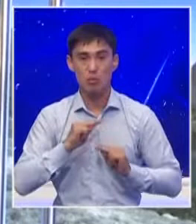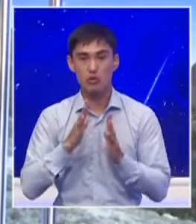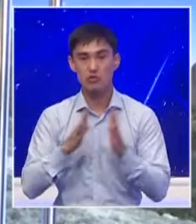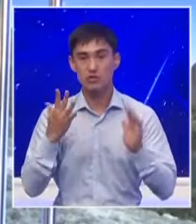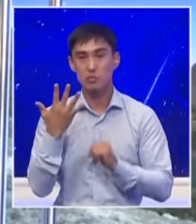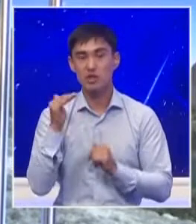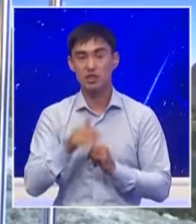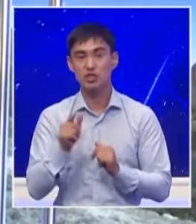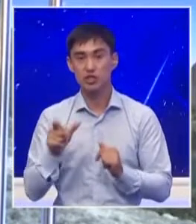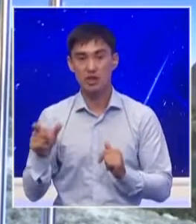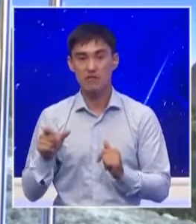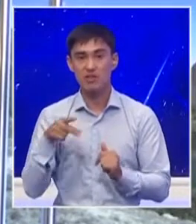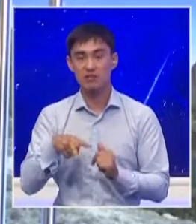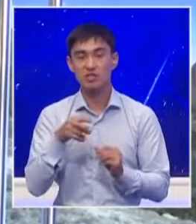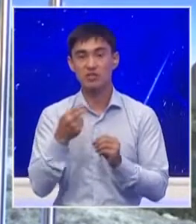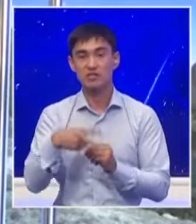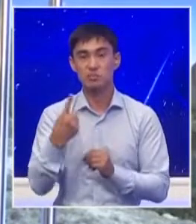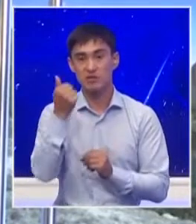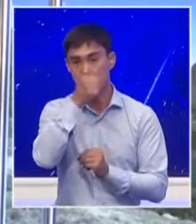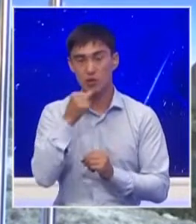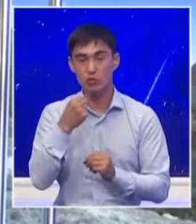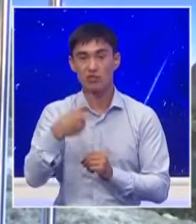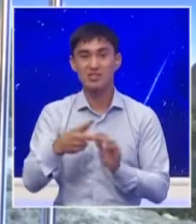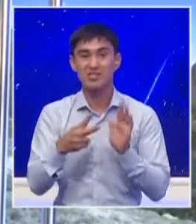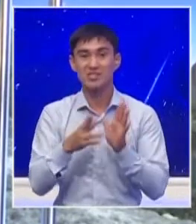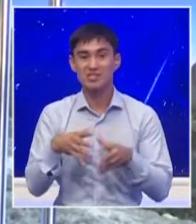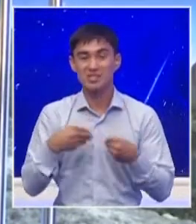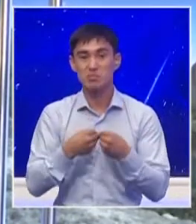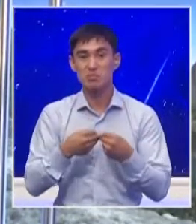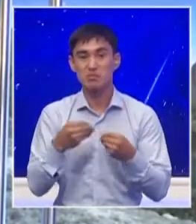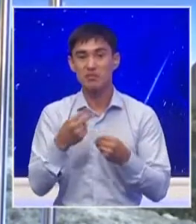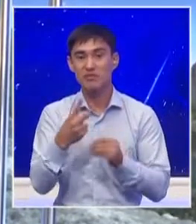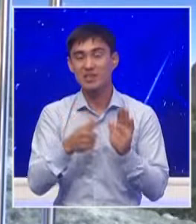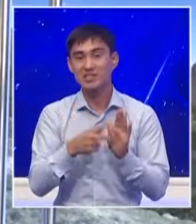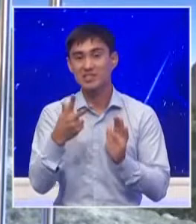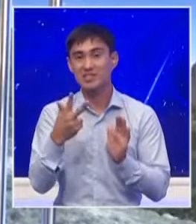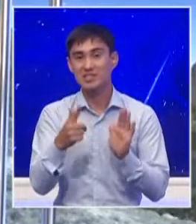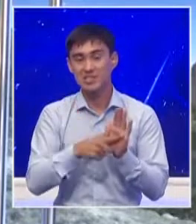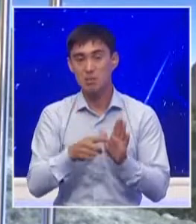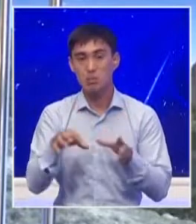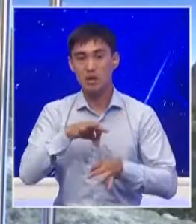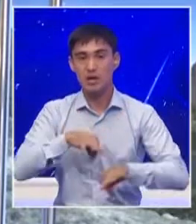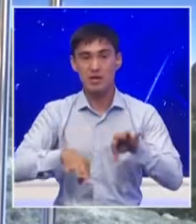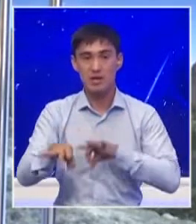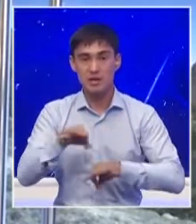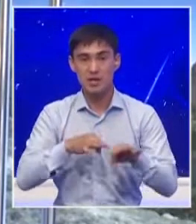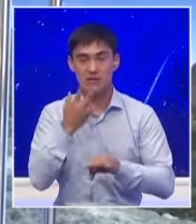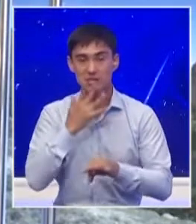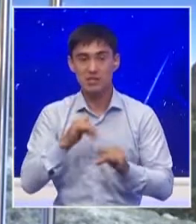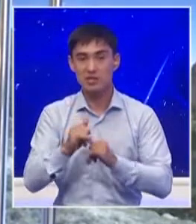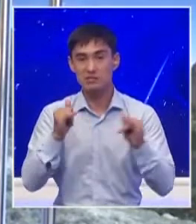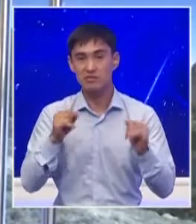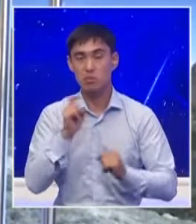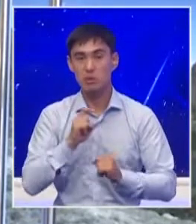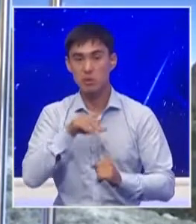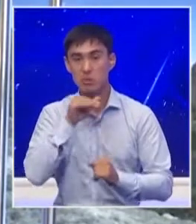5000 человек 2021 году из 27 проектов представленных на районных конкурсах в рамках национального проекта по развитию предпринимательства